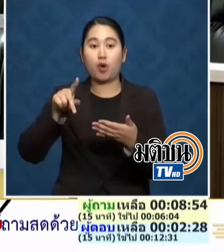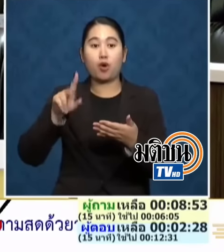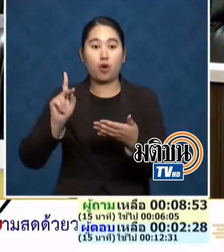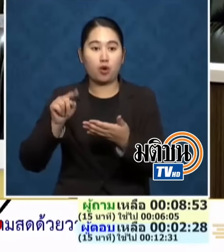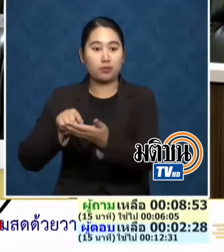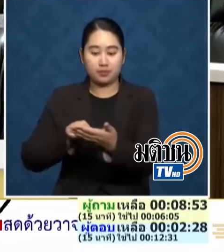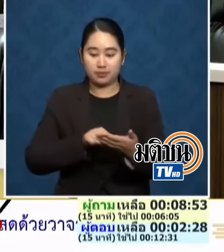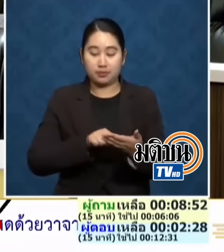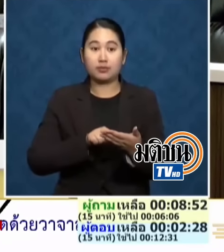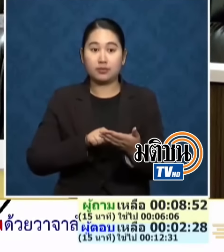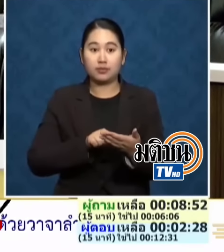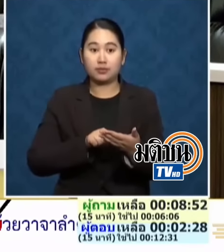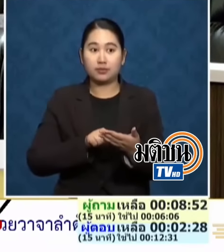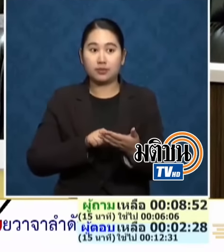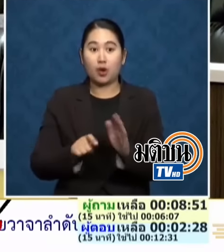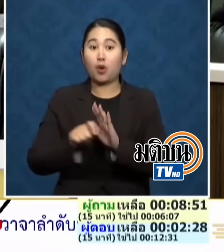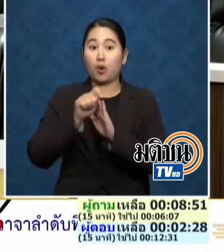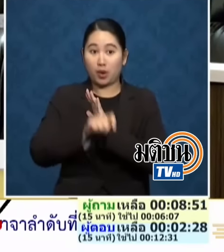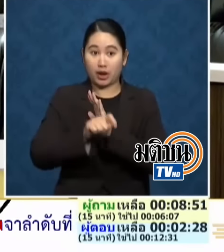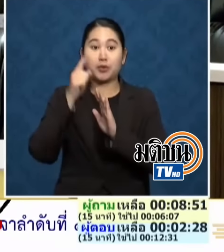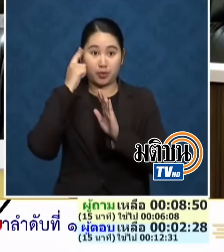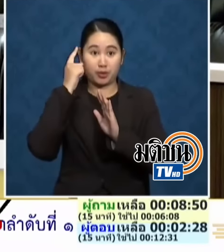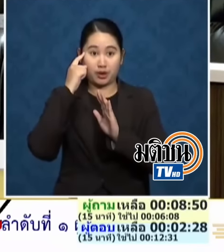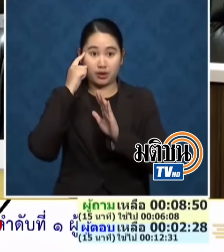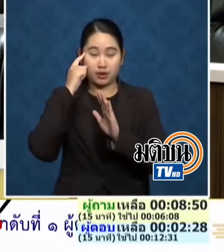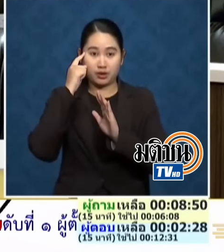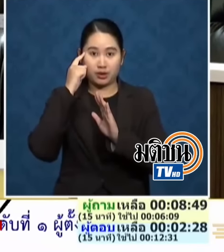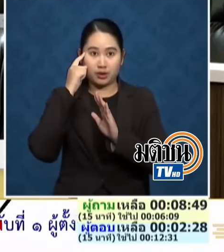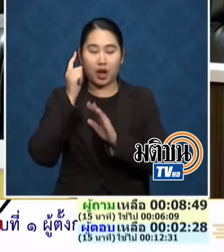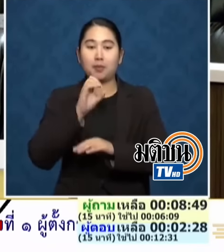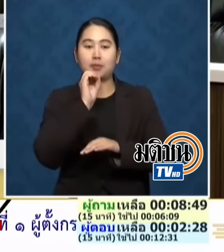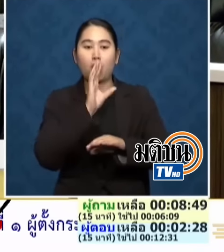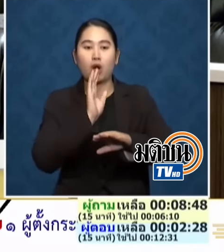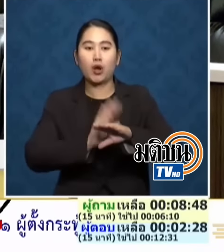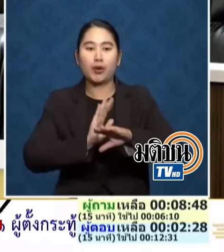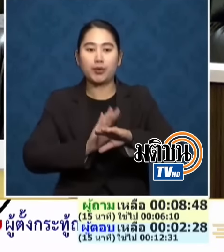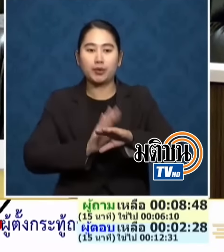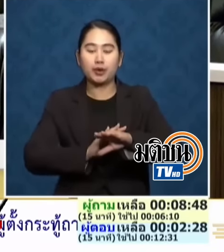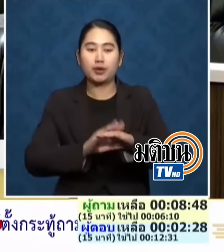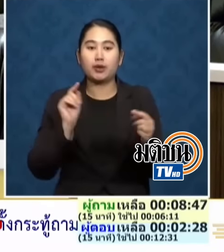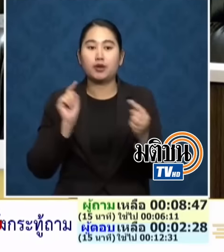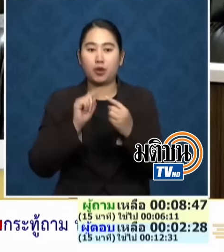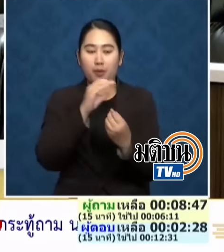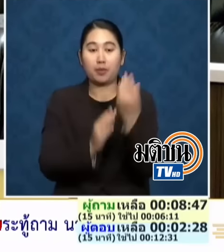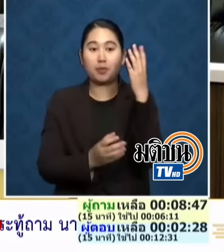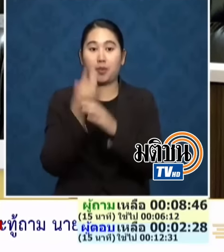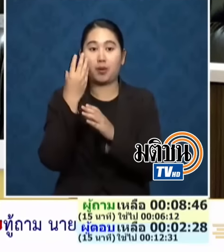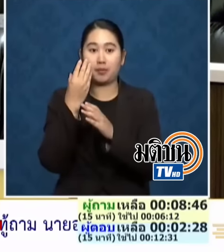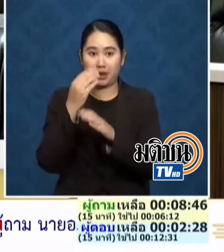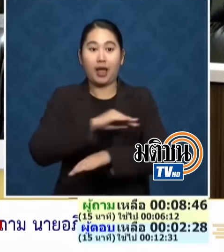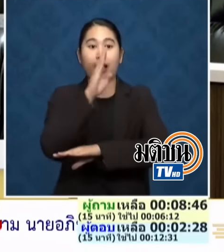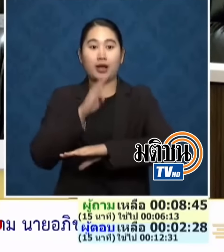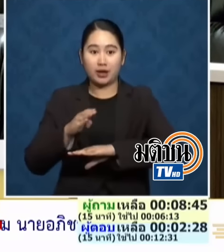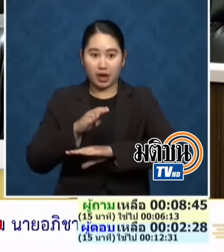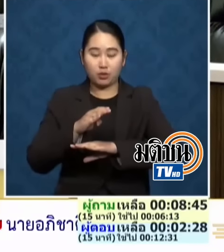รณครราศิมาหรอไม่ว่ามีการแจ้งเตือนจากอุทยาณแ่งชาติเขาใหญ่